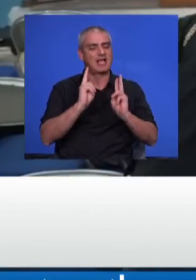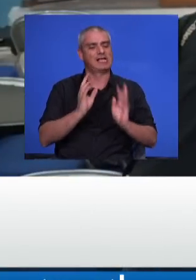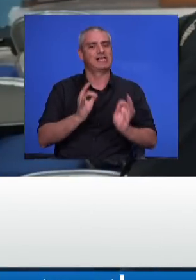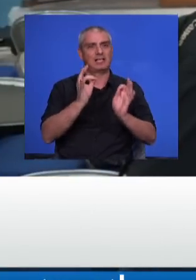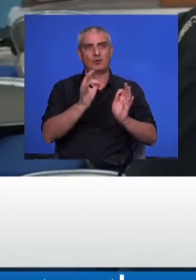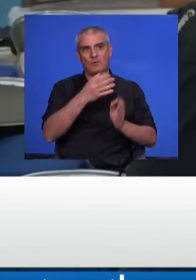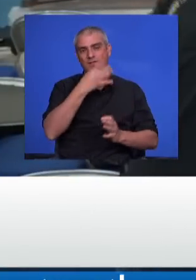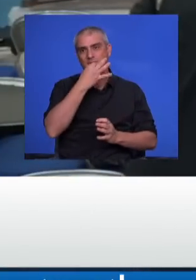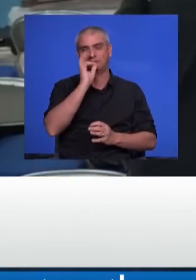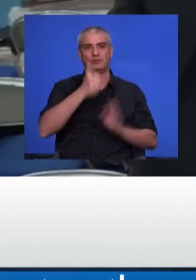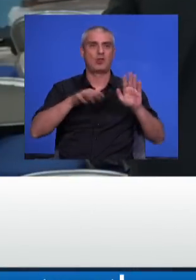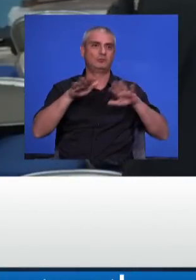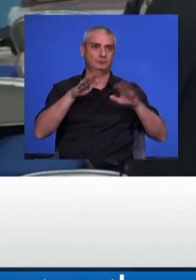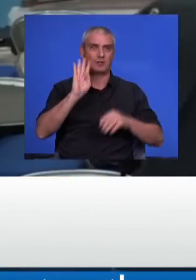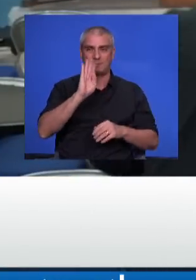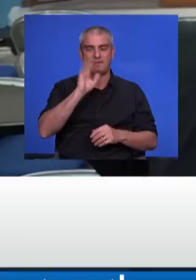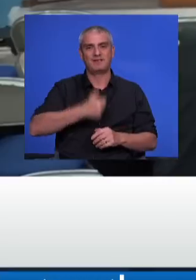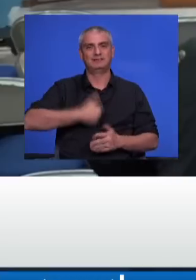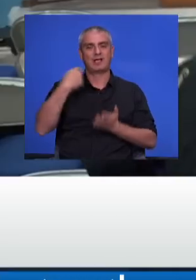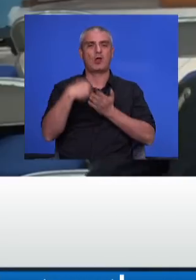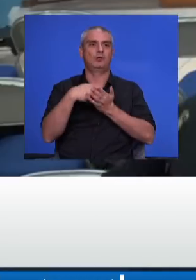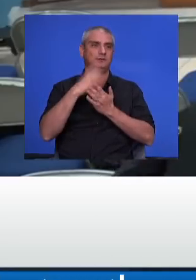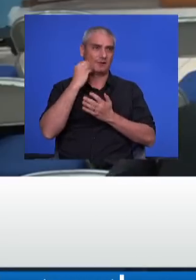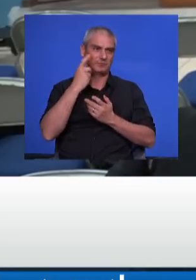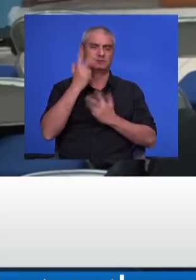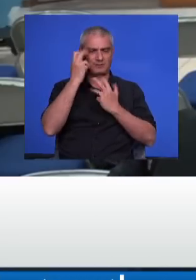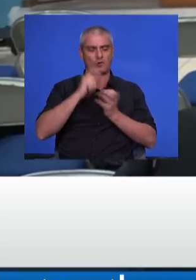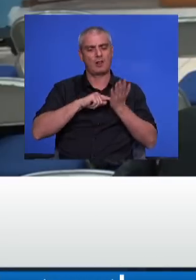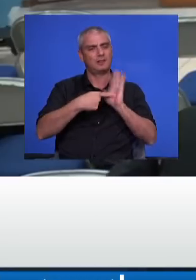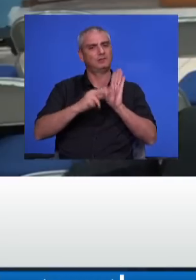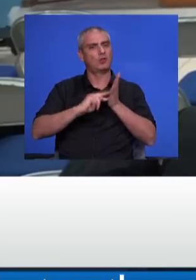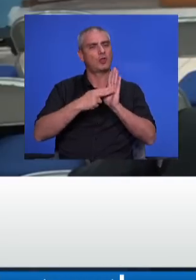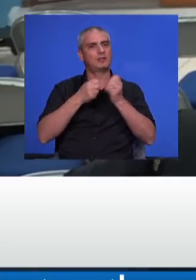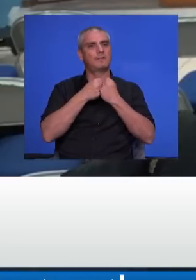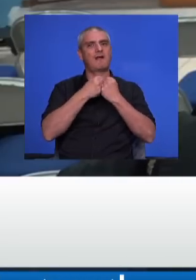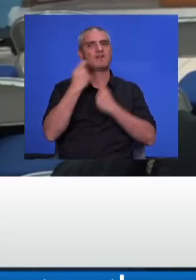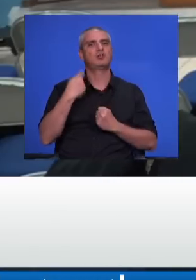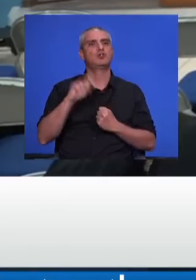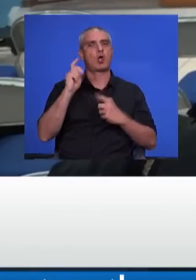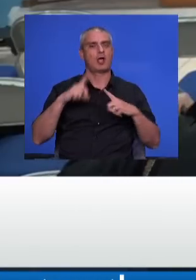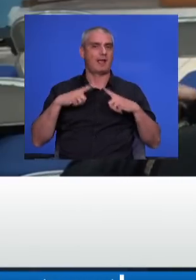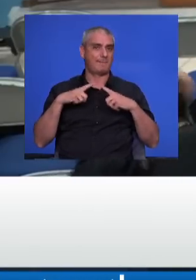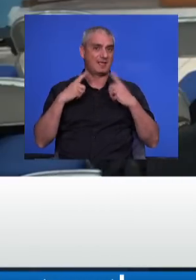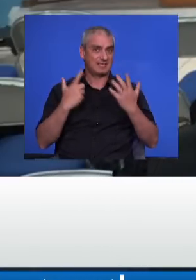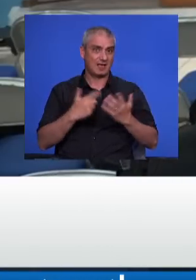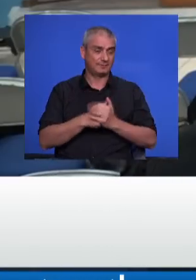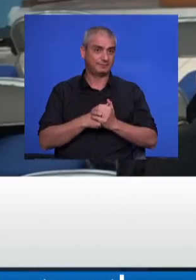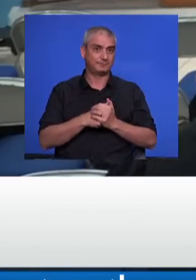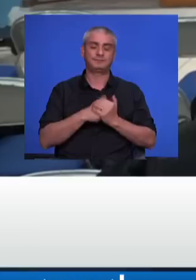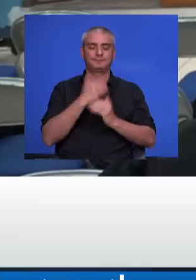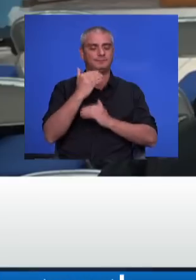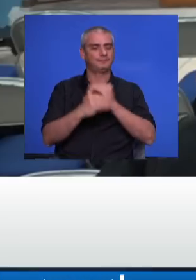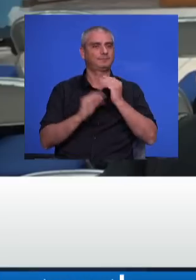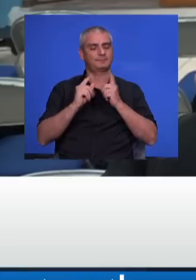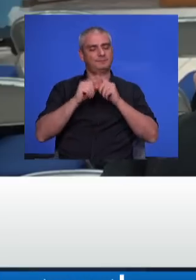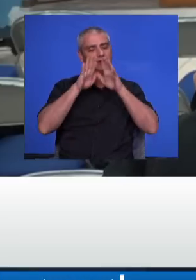של ראש הממשלה נתניהו ושר האוצר סמוטריץ', שצפויים להציג תוכנית למאבק ביוקר המחיה, מהלכים